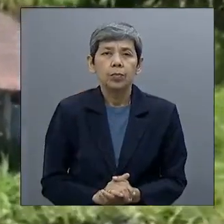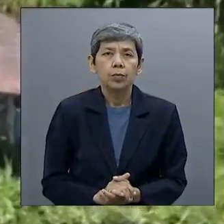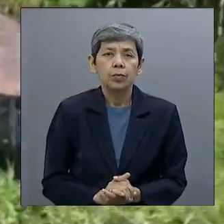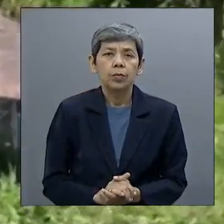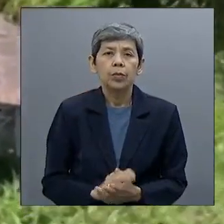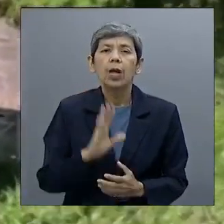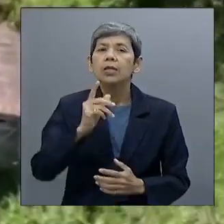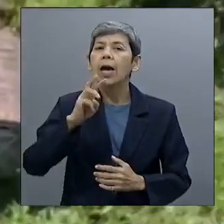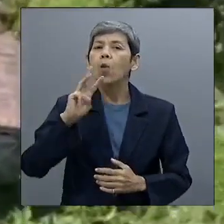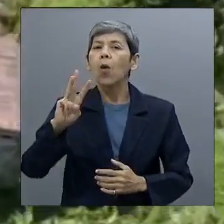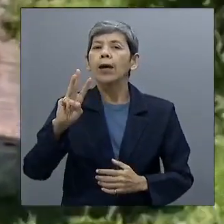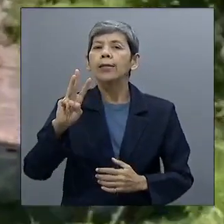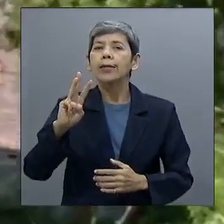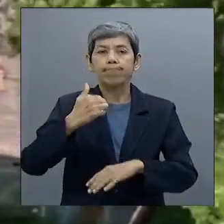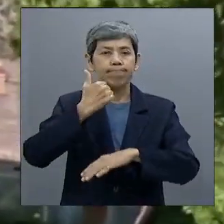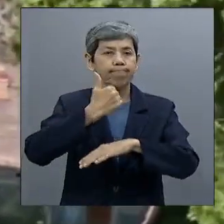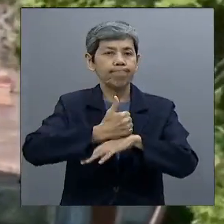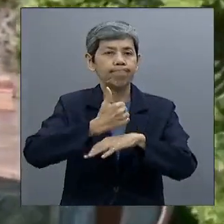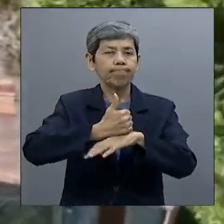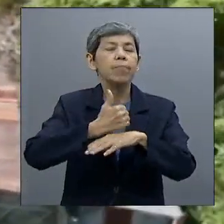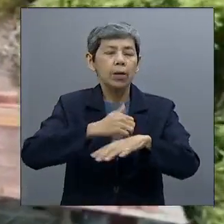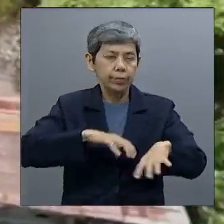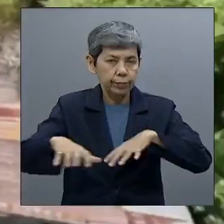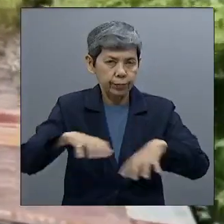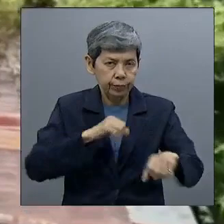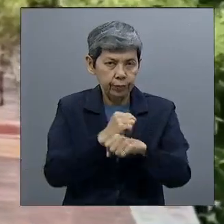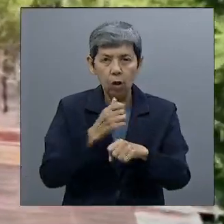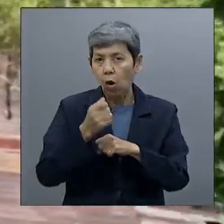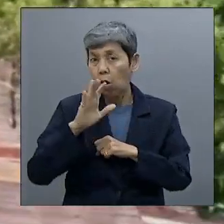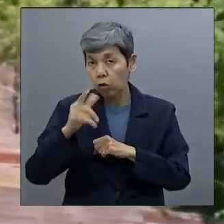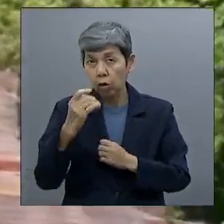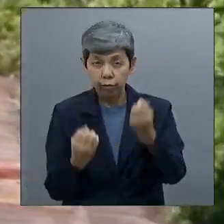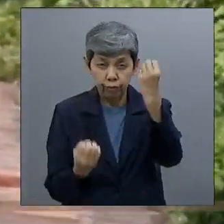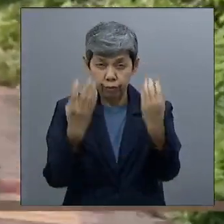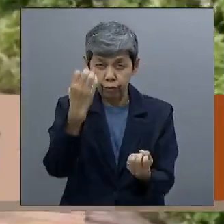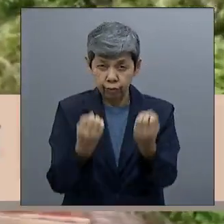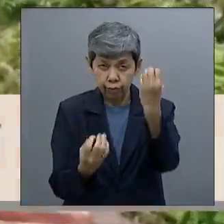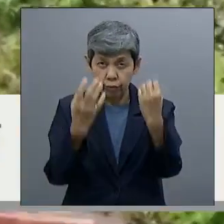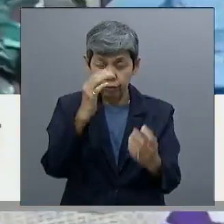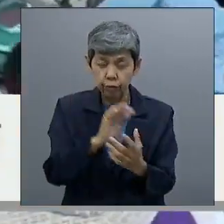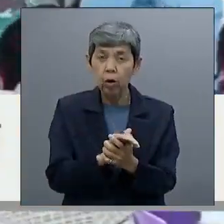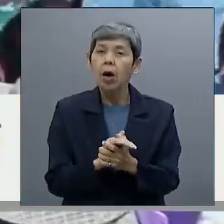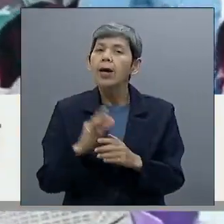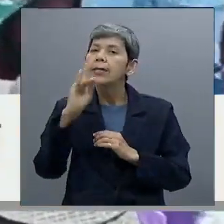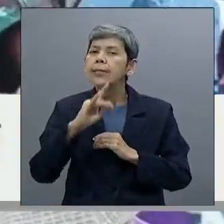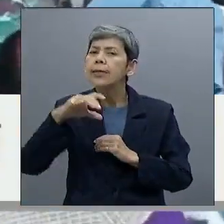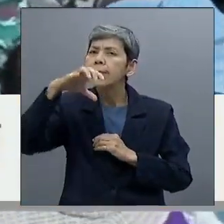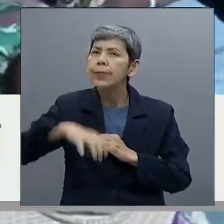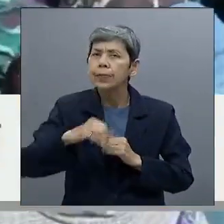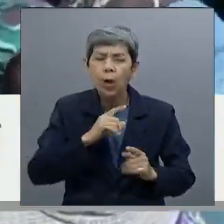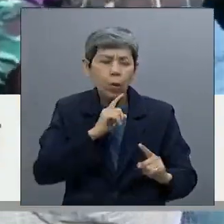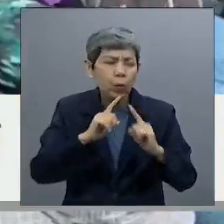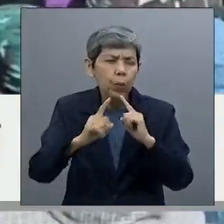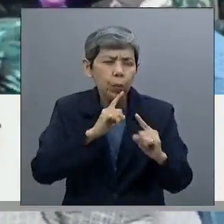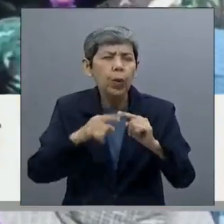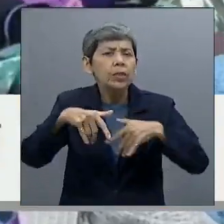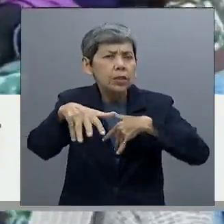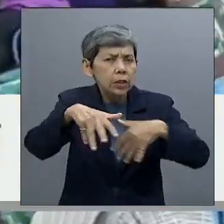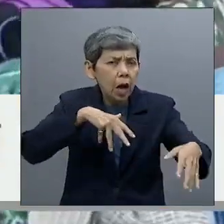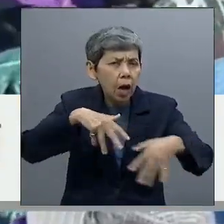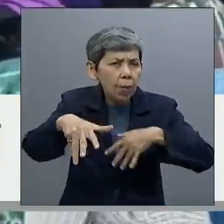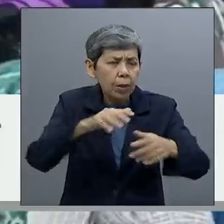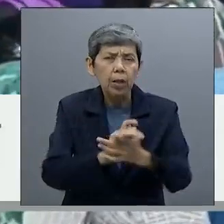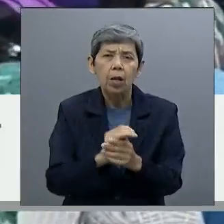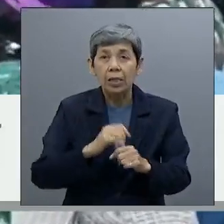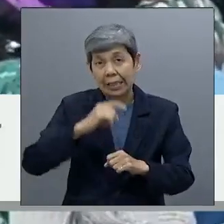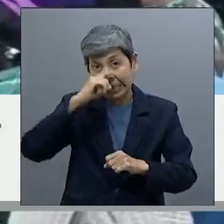นายชัยวัฒน์ลิ้มลิขิตอักษรผู้อำนวยการสำนักบริหารอุทยานแห่งชาติกรมอุทยานแห่งชาติสัตว์ป่าและพันธุ์พืชเข้าเจรจากับชาวบ้านซึ่งเป็นช